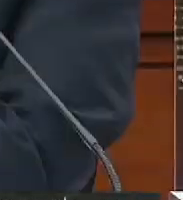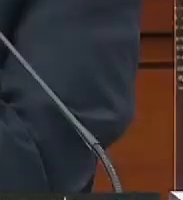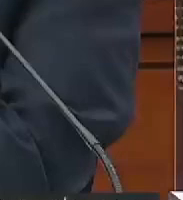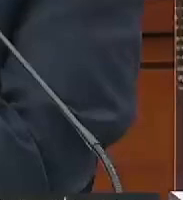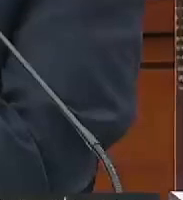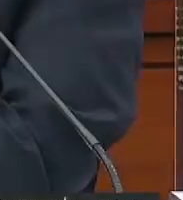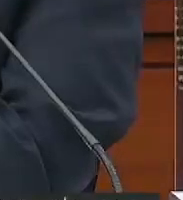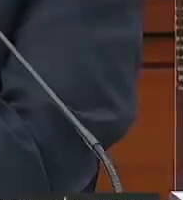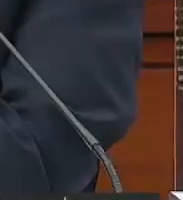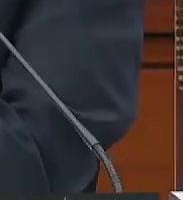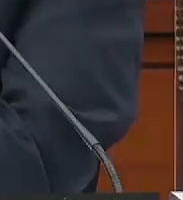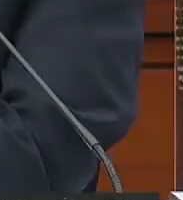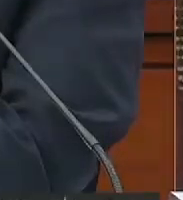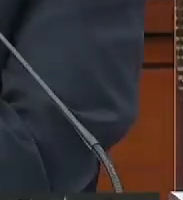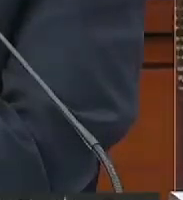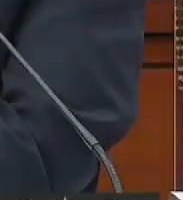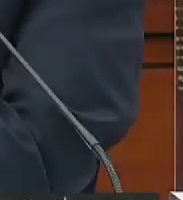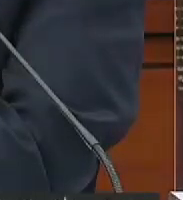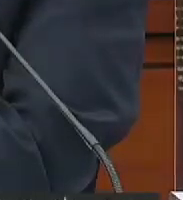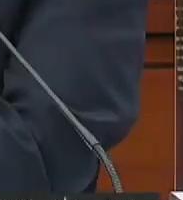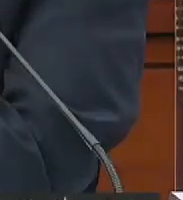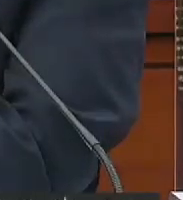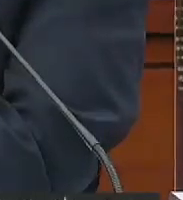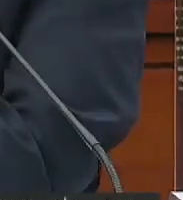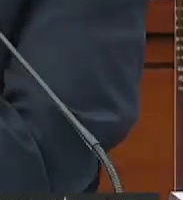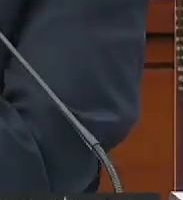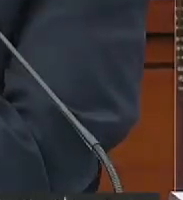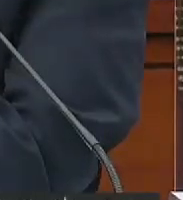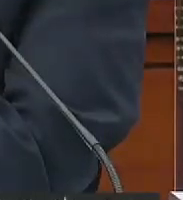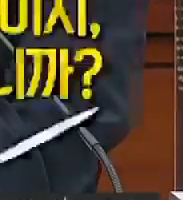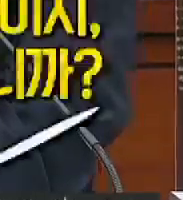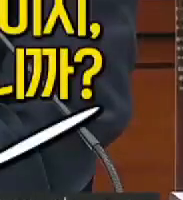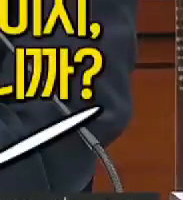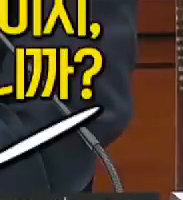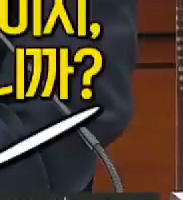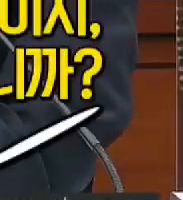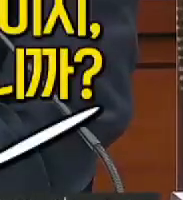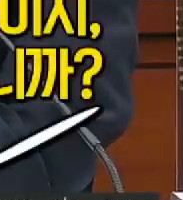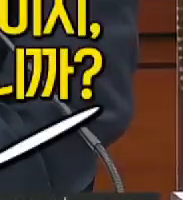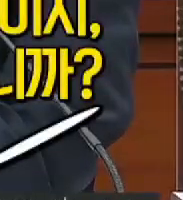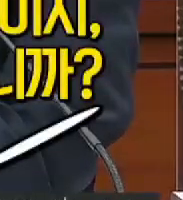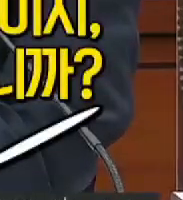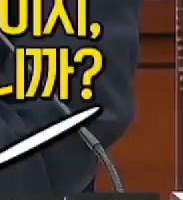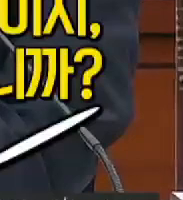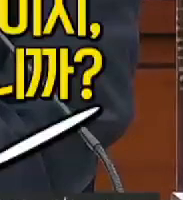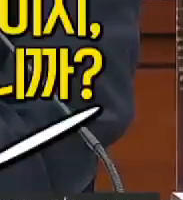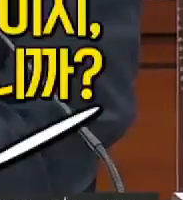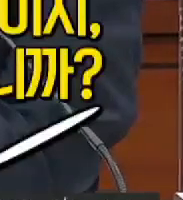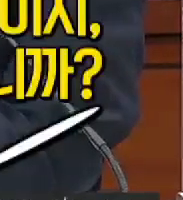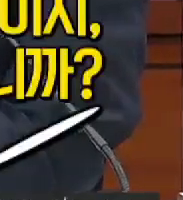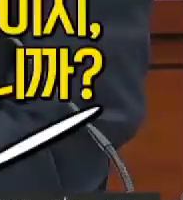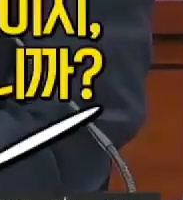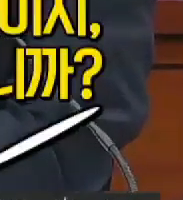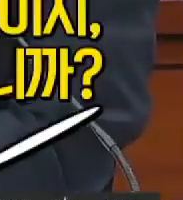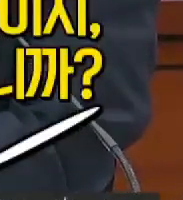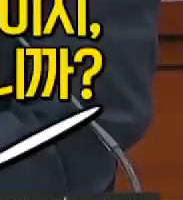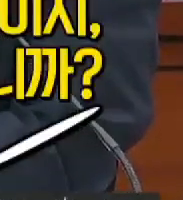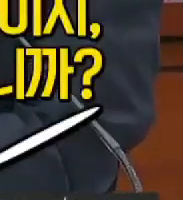아니 자꾸 이렇게 복지문을 갖다가 이런 식입니까? 지휘 결정 받은 사람이 하급자이지